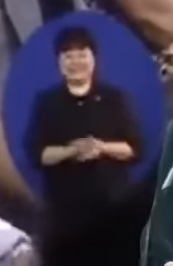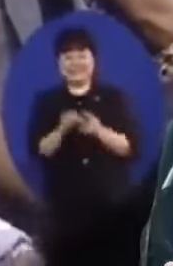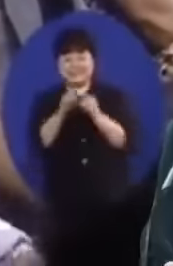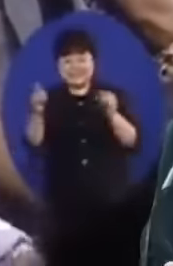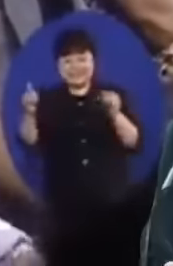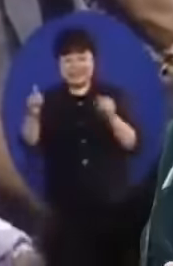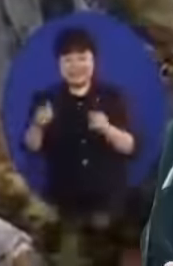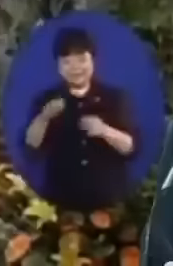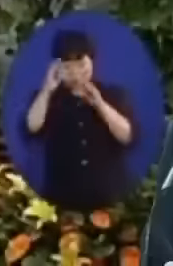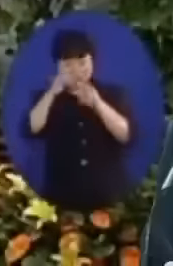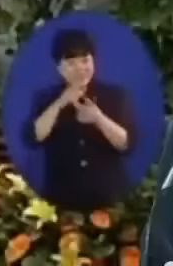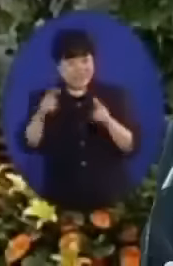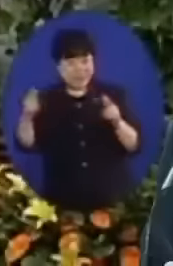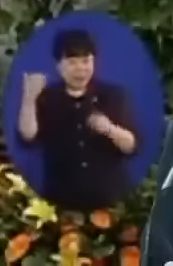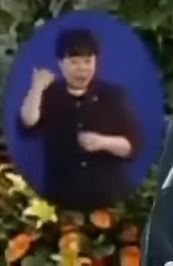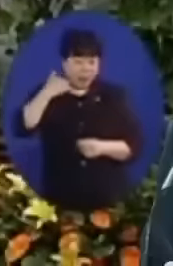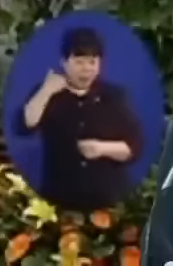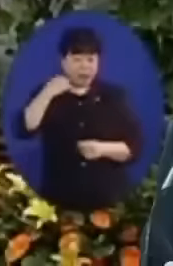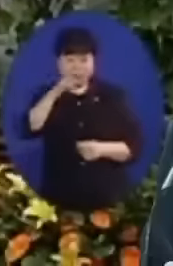사람들 눈에 안 보이지만